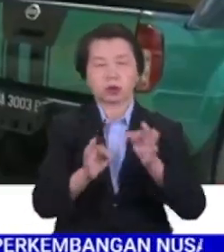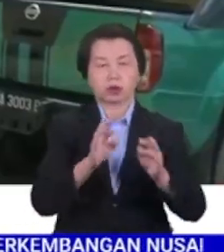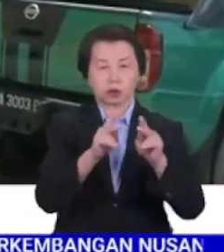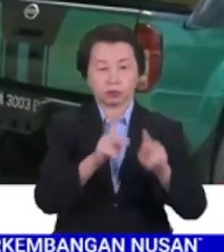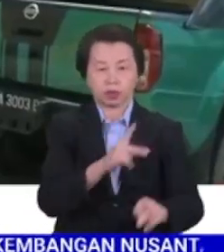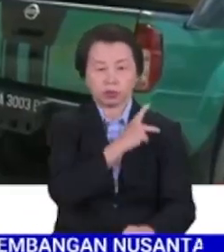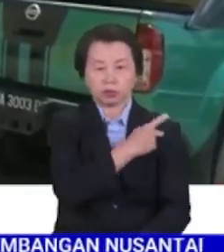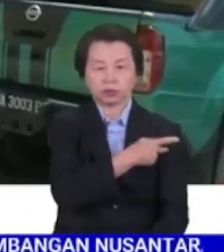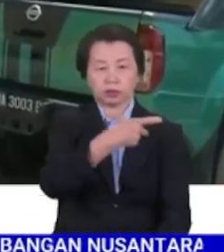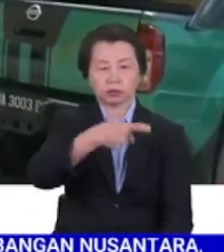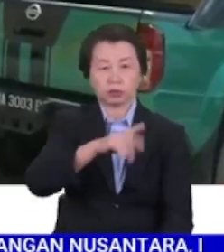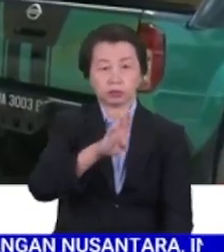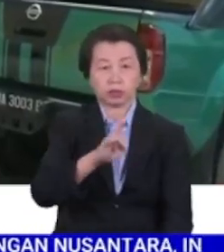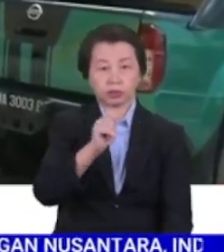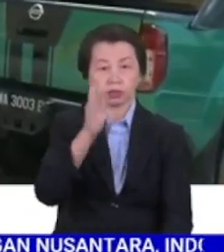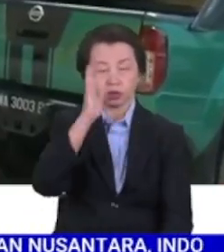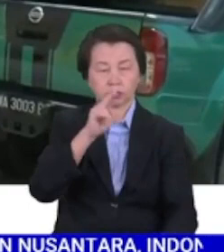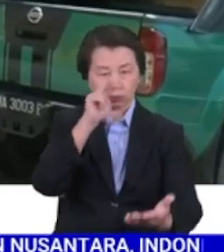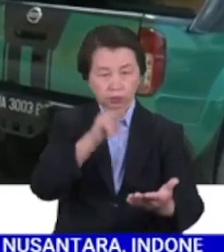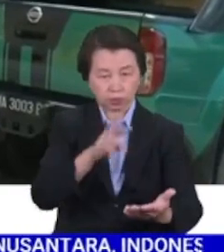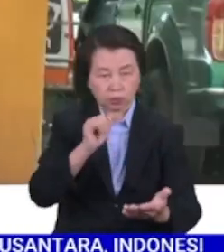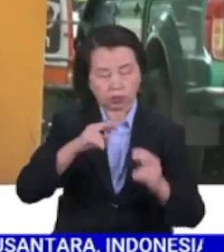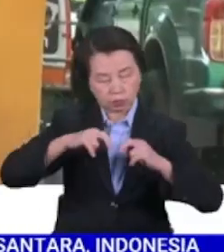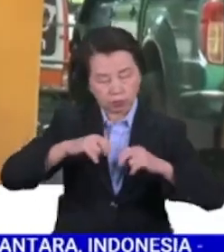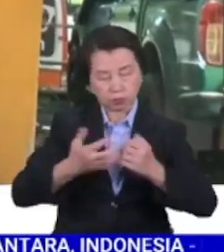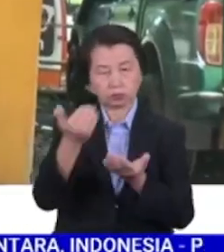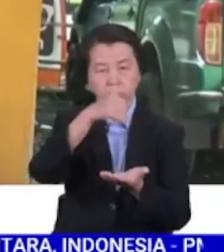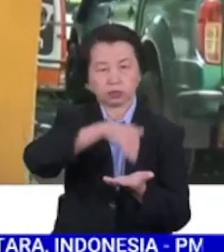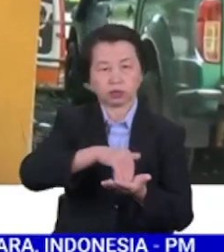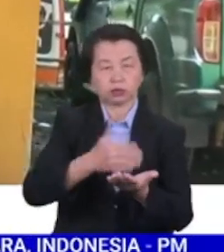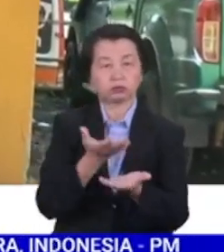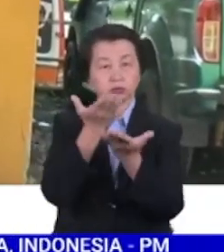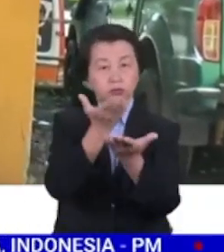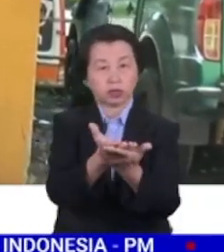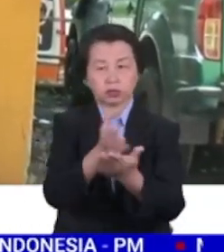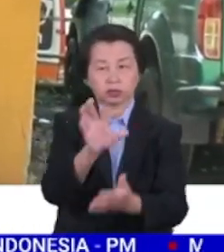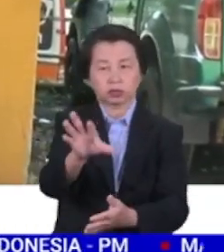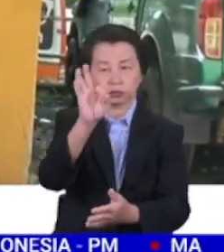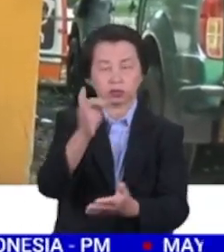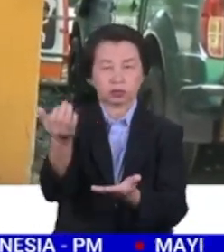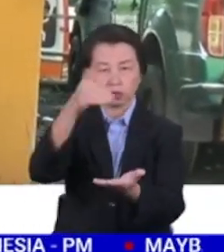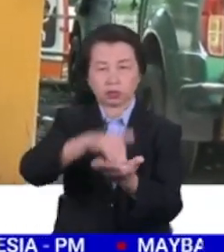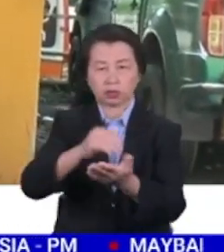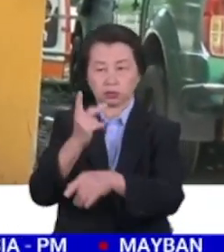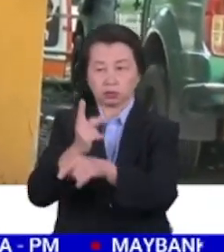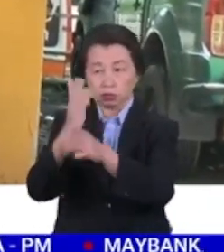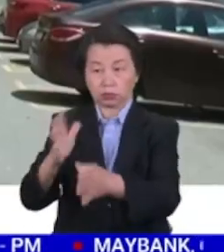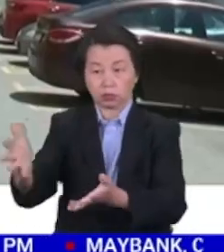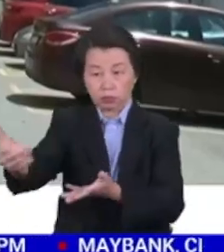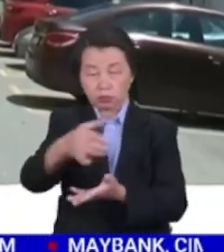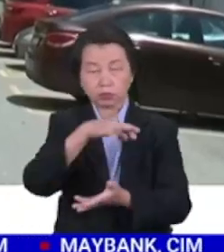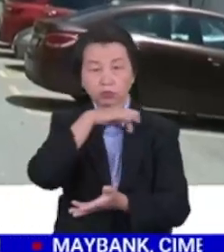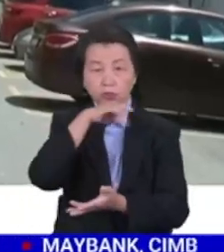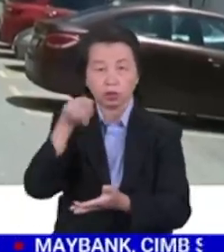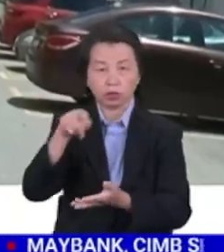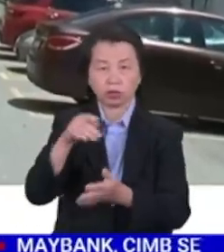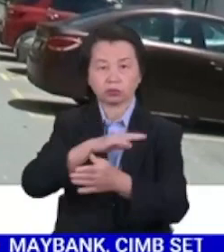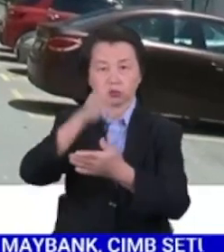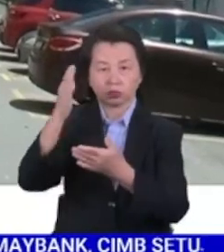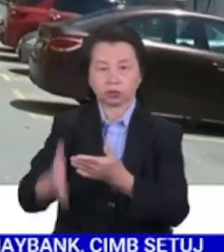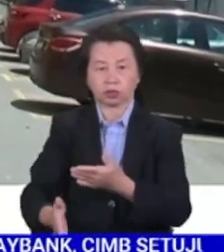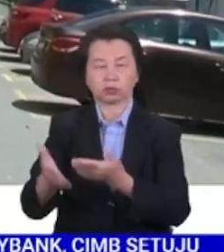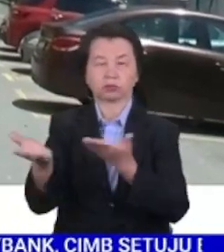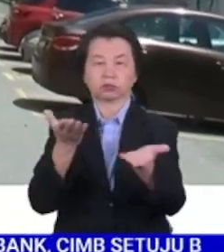pihak berkuasa tempatan akan meneliti serta mengkaji semula cadangan melantik semula kontraktor pemungut sampah yang